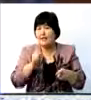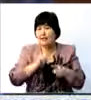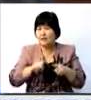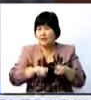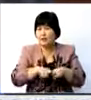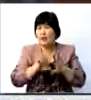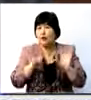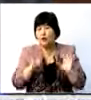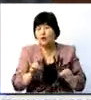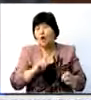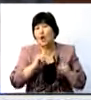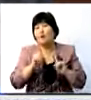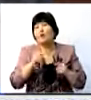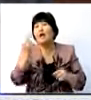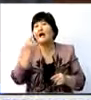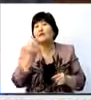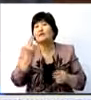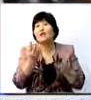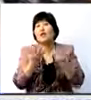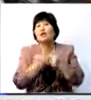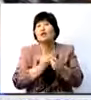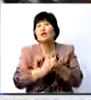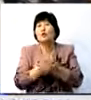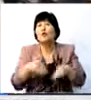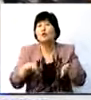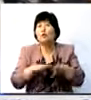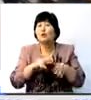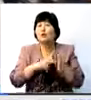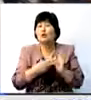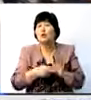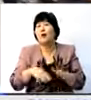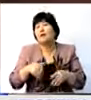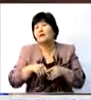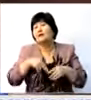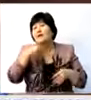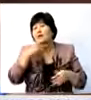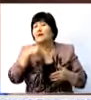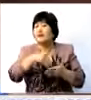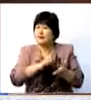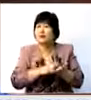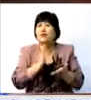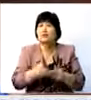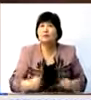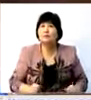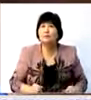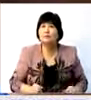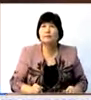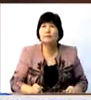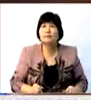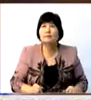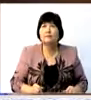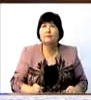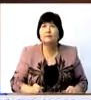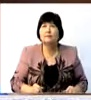жағынан оңтайлы. Форумда цифрландыру жүйесі бойынша ұсынылған мұндай жобалар назардан тыс қалмайды. Наша область